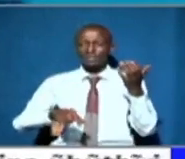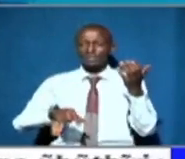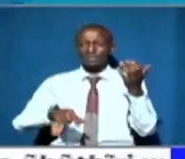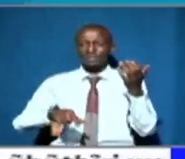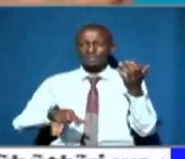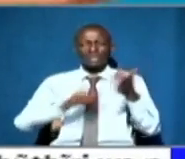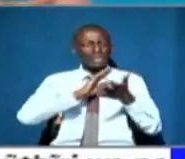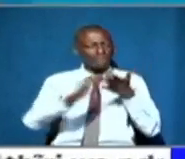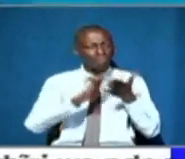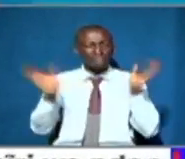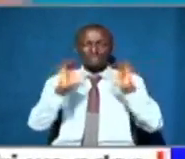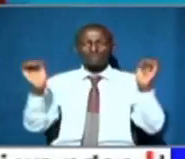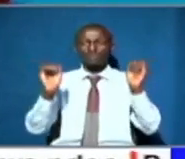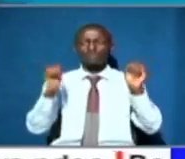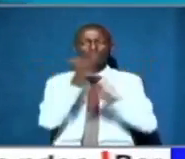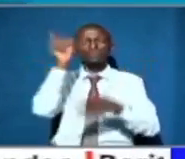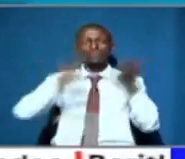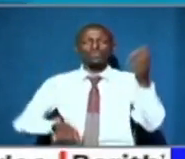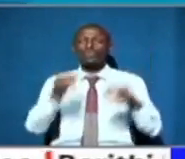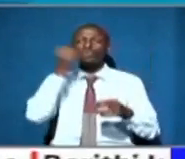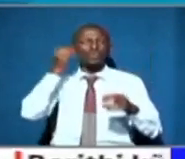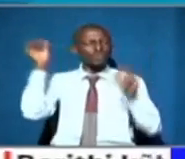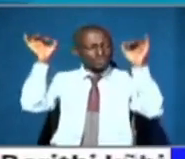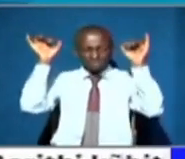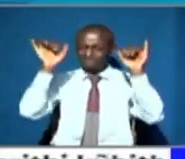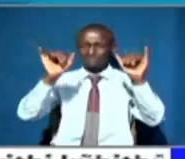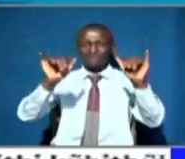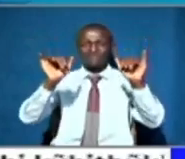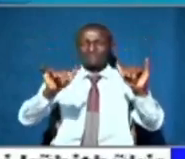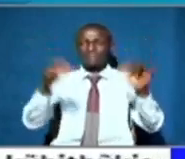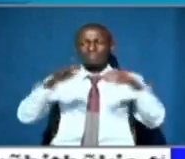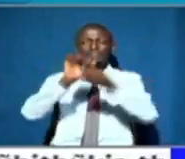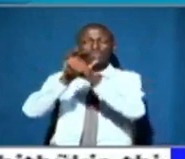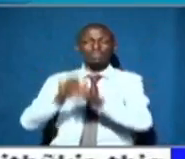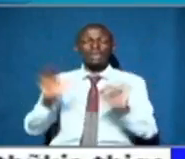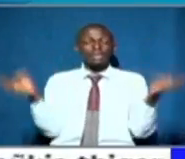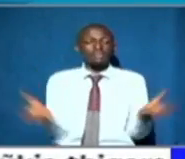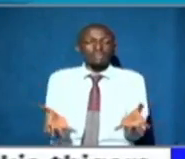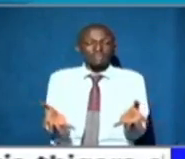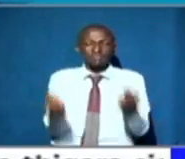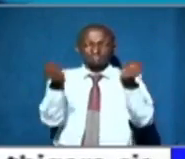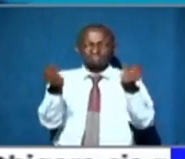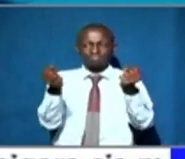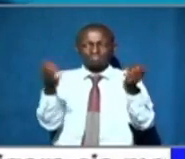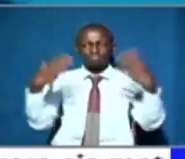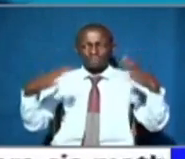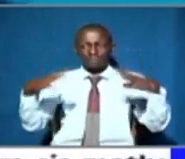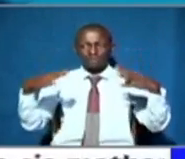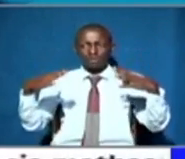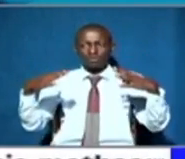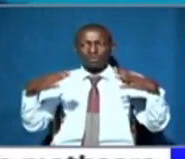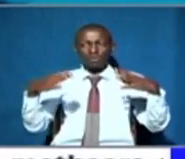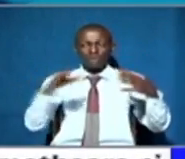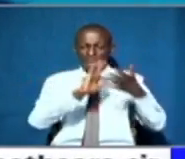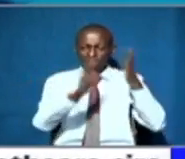kia emergency niki ureka duikare gwaku nona na adu igiere manyi tiro muthenya ucio ni adu ari emergency mari anini